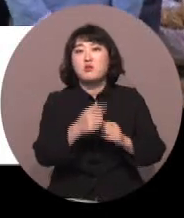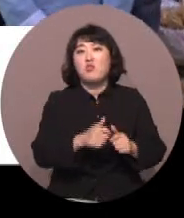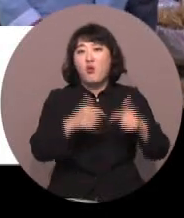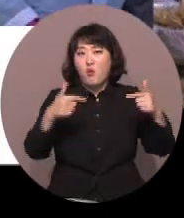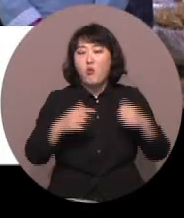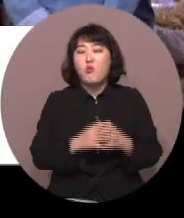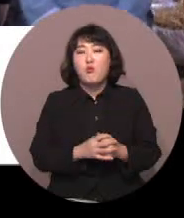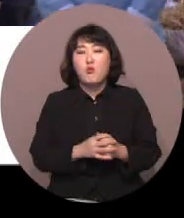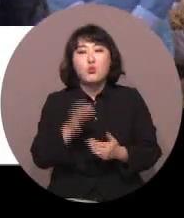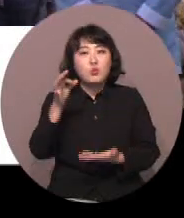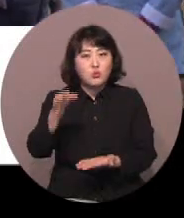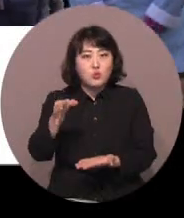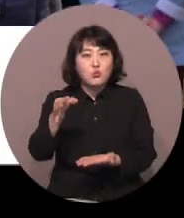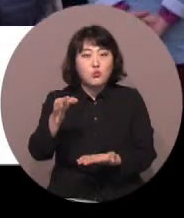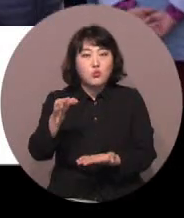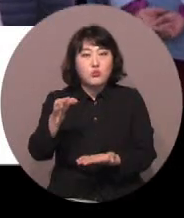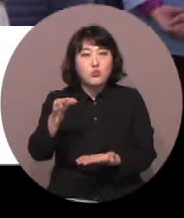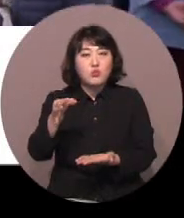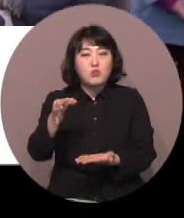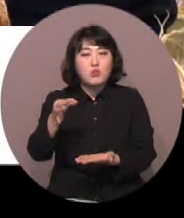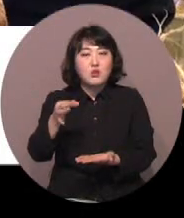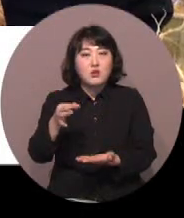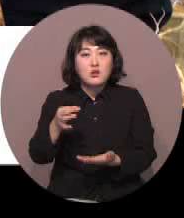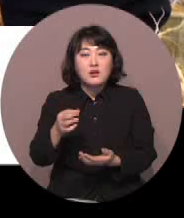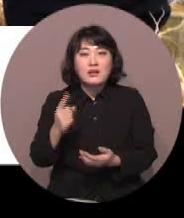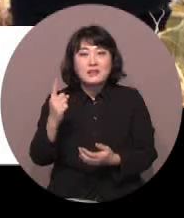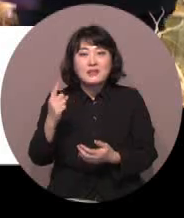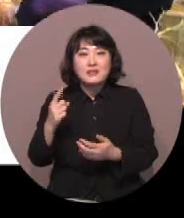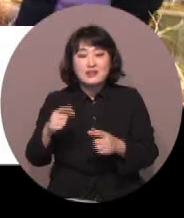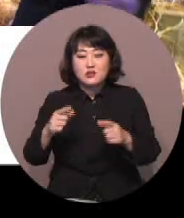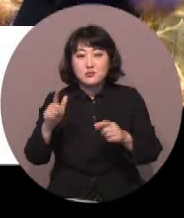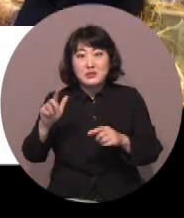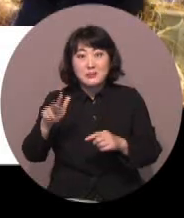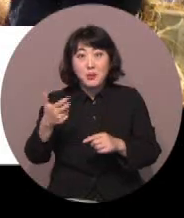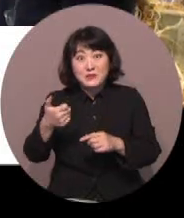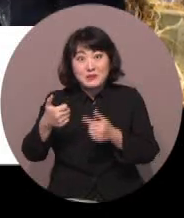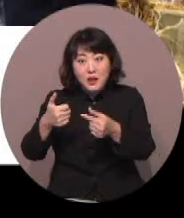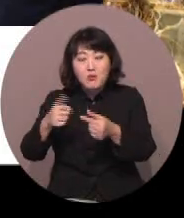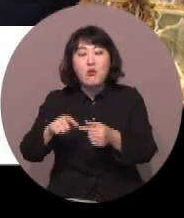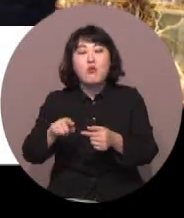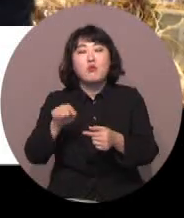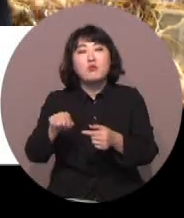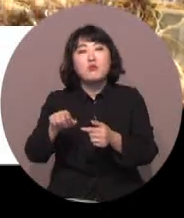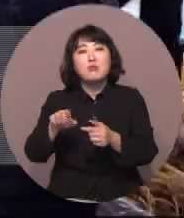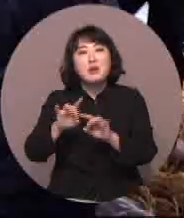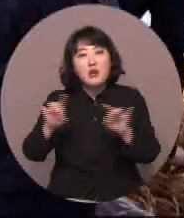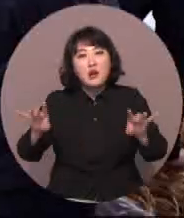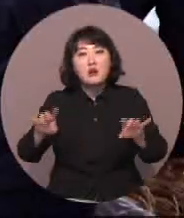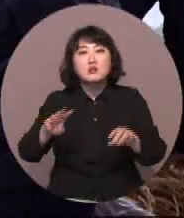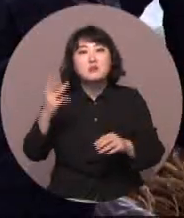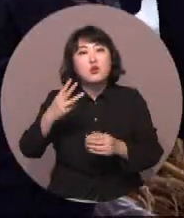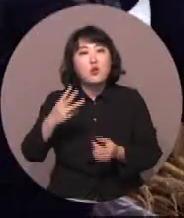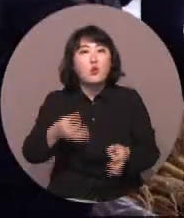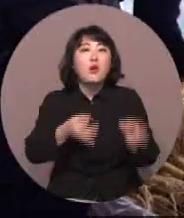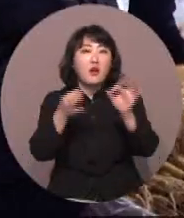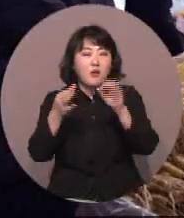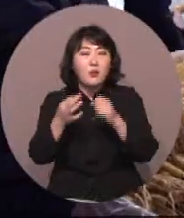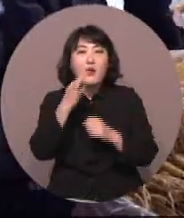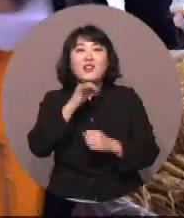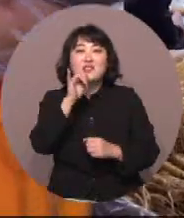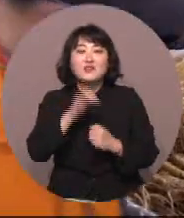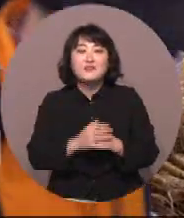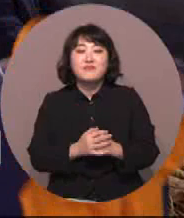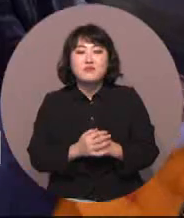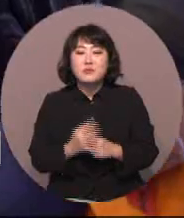가격도 채 당한 3천원 정도 이렇게 올라가는 효과를 거두었기 때문에 금상 구린